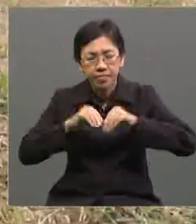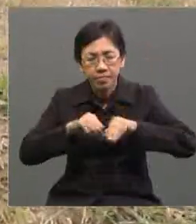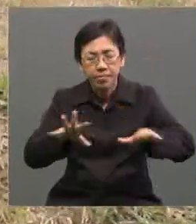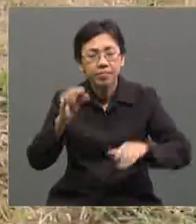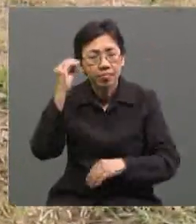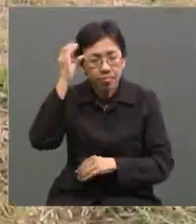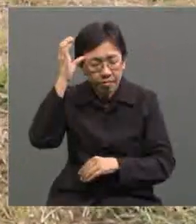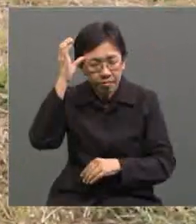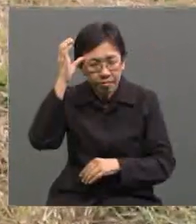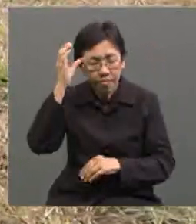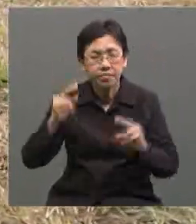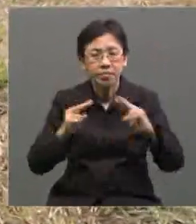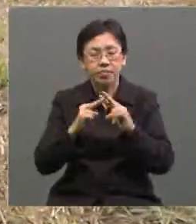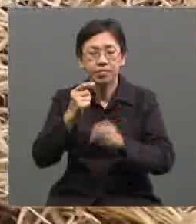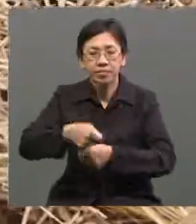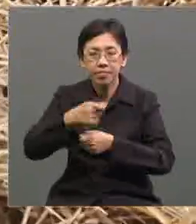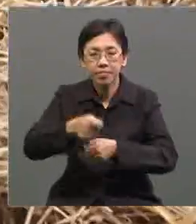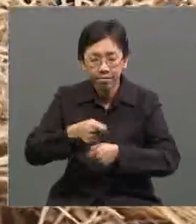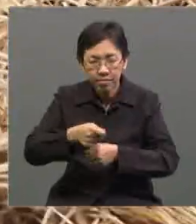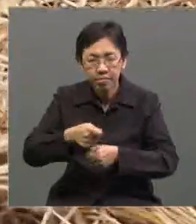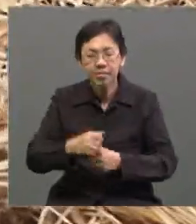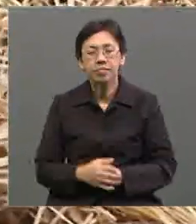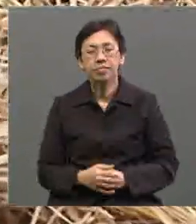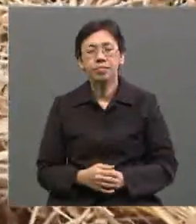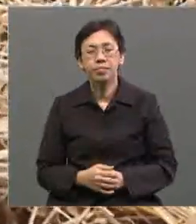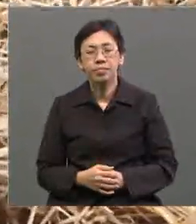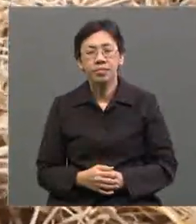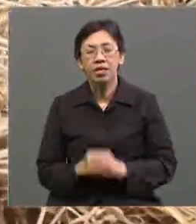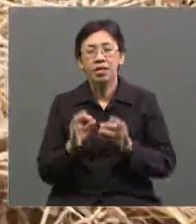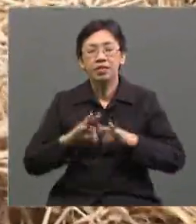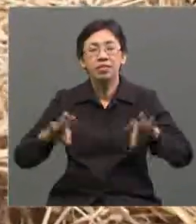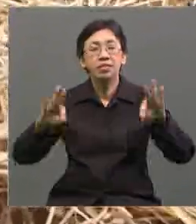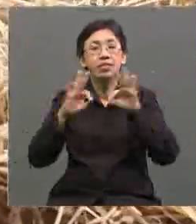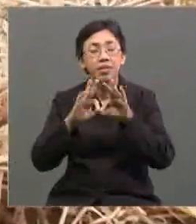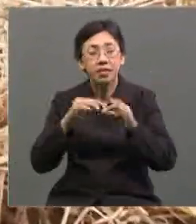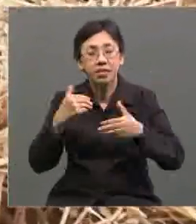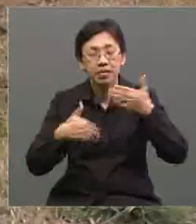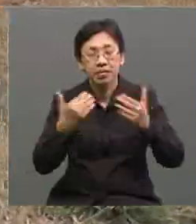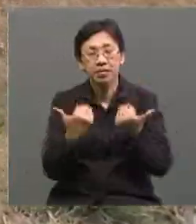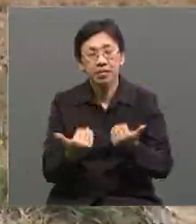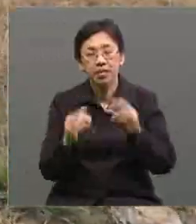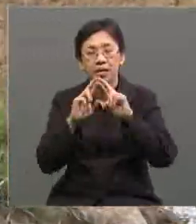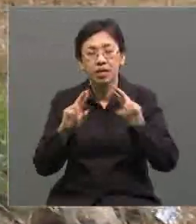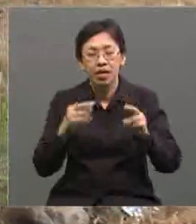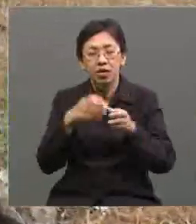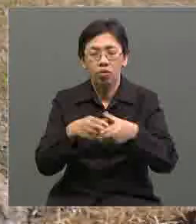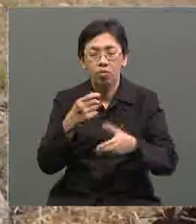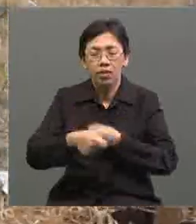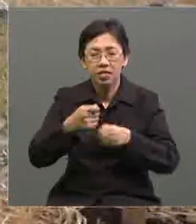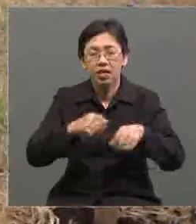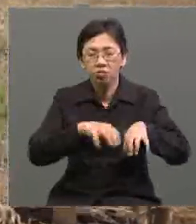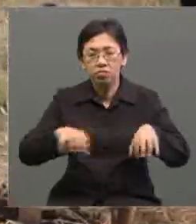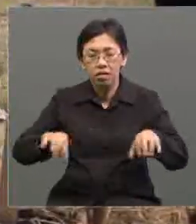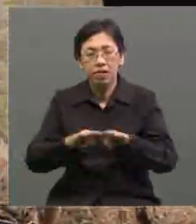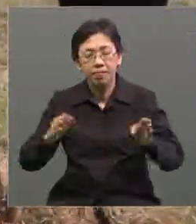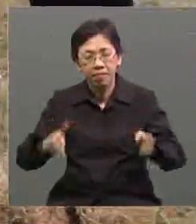รู้จากหน่วยงานในสังกัดของกระทรวงเกษตรและสหกรณ์และอีกอย่างนึงที่สำคัญในงานนี้นะคะมีการออกร้านของกลุ่มเกษตรกรในพื้น